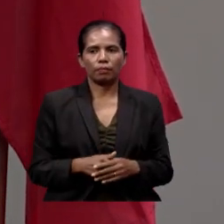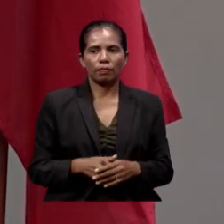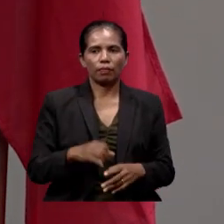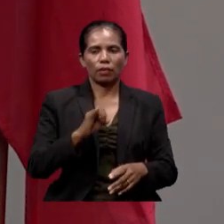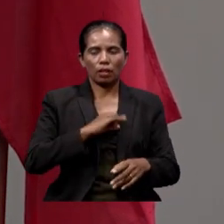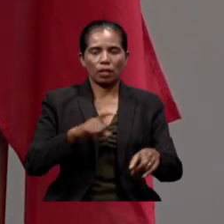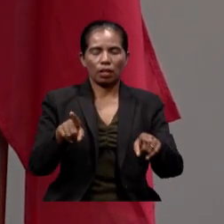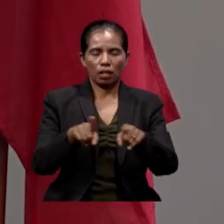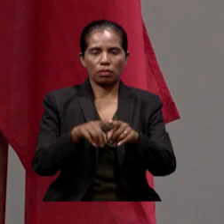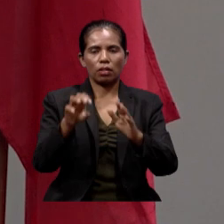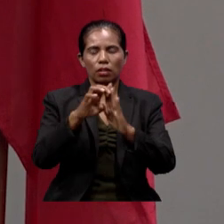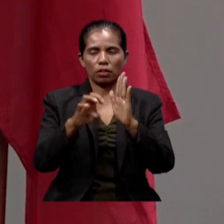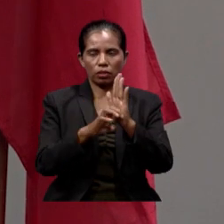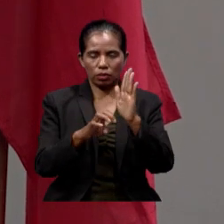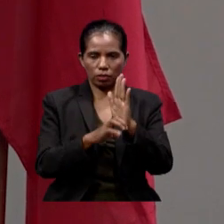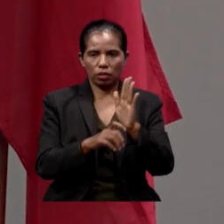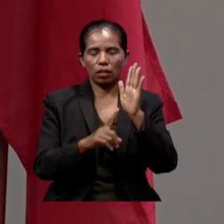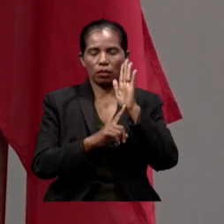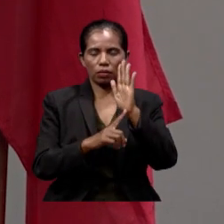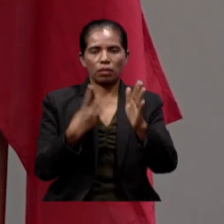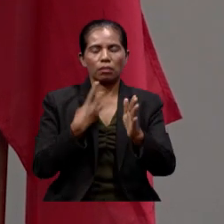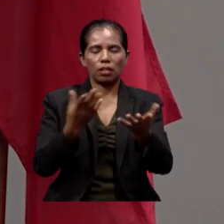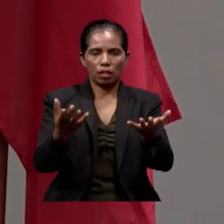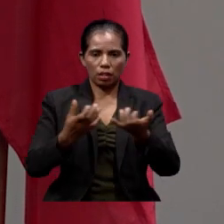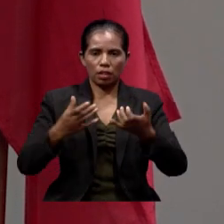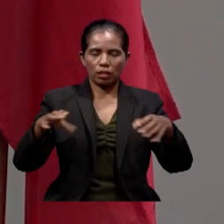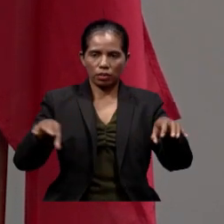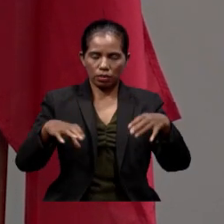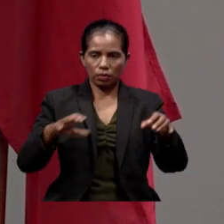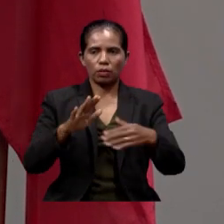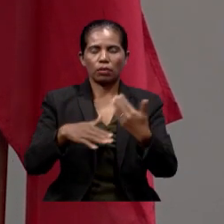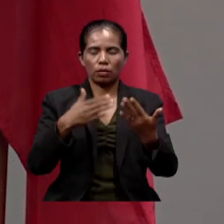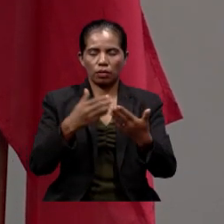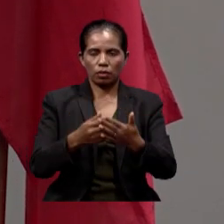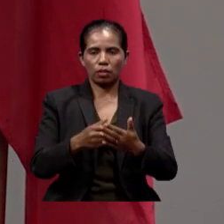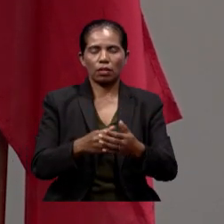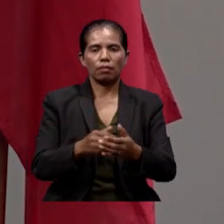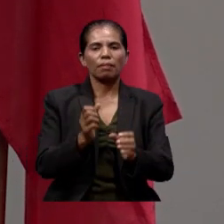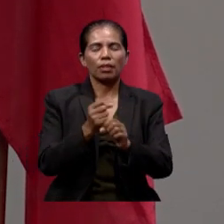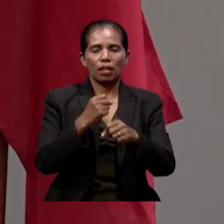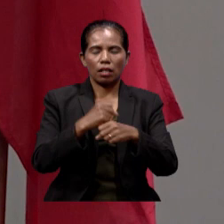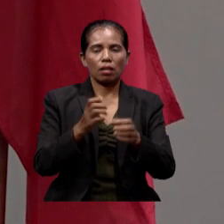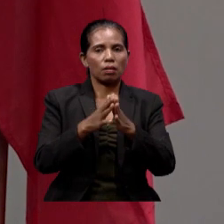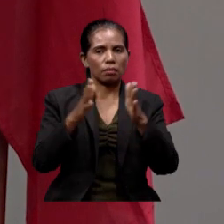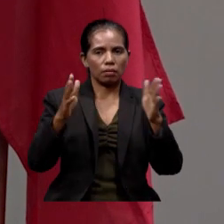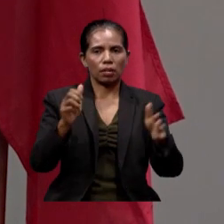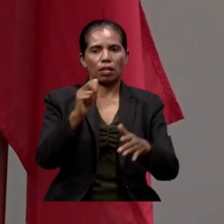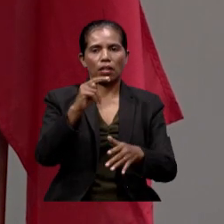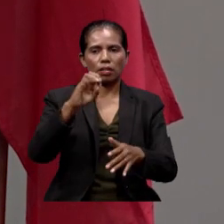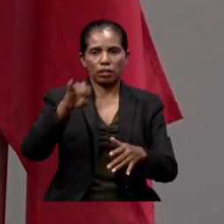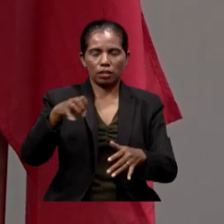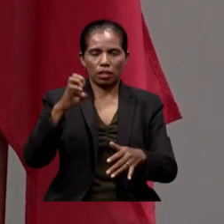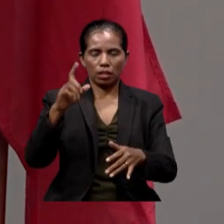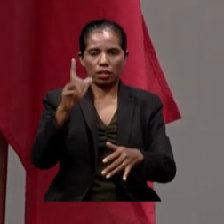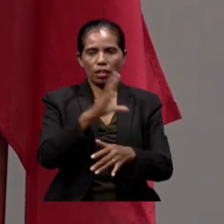Hawaan struktura sehat dulu kami dibontar di servisu kode kontrol hamore no habot aje Nudar asusan coba yang lebih